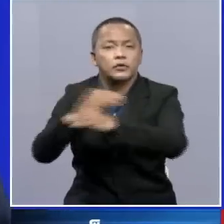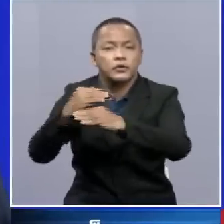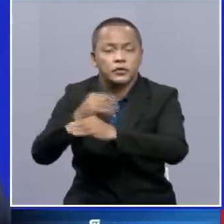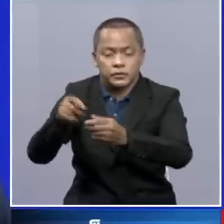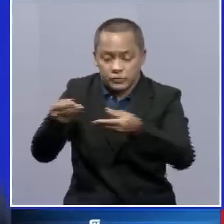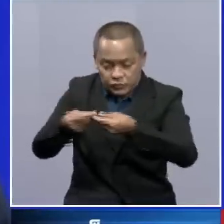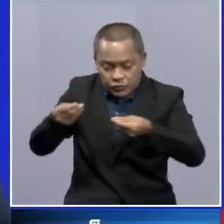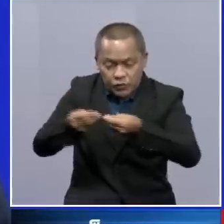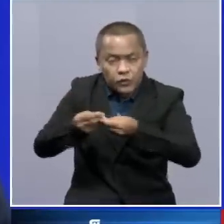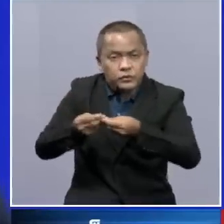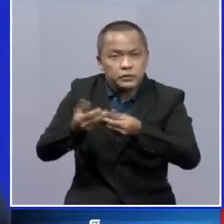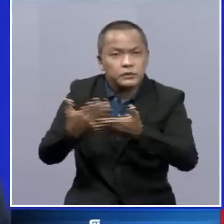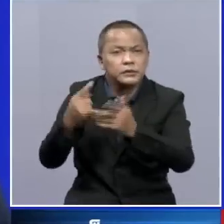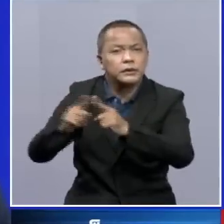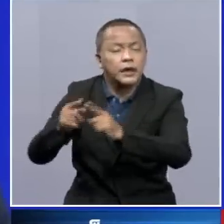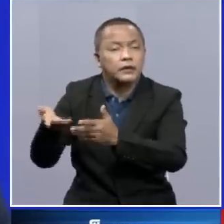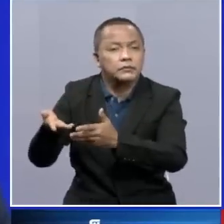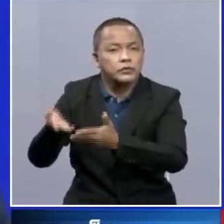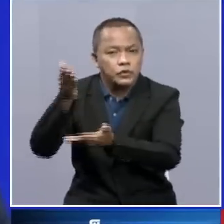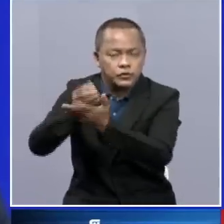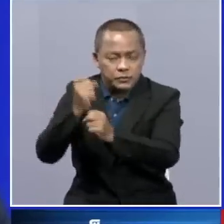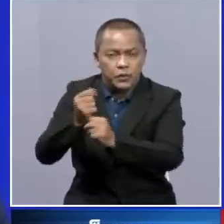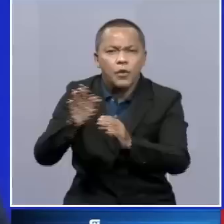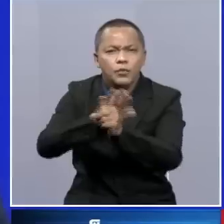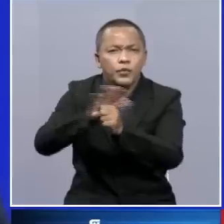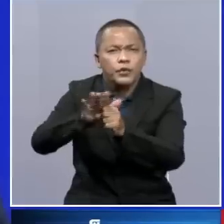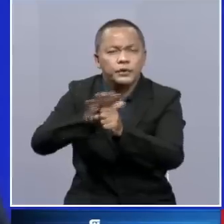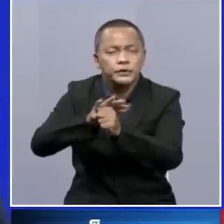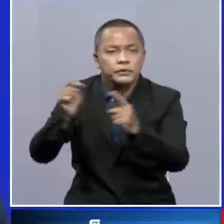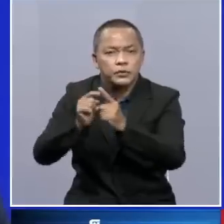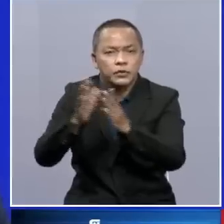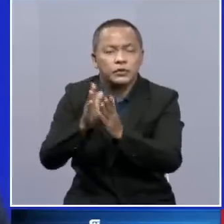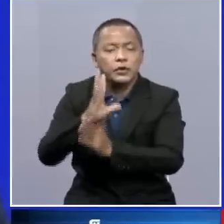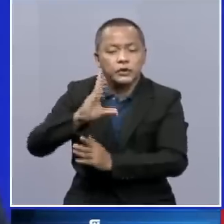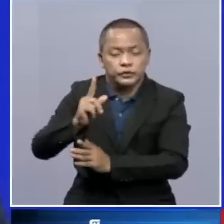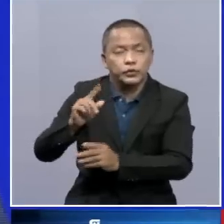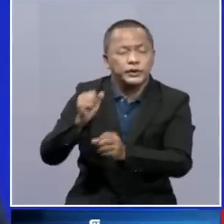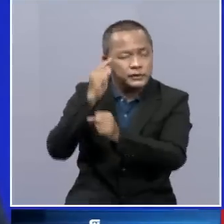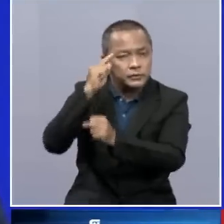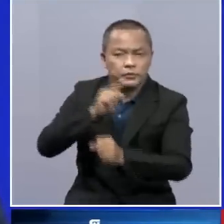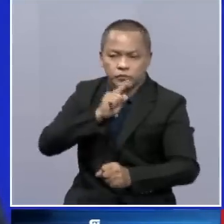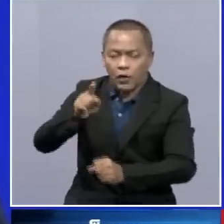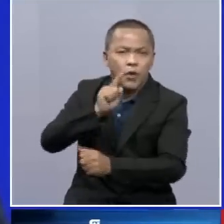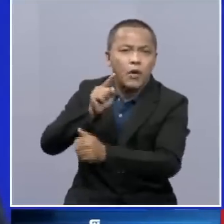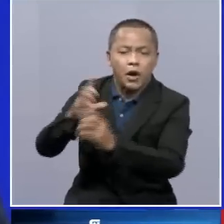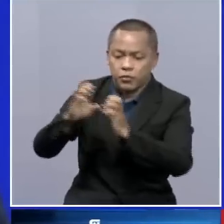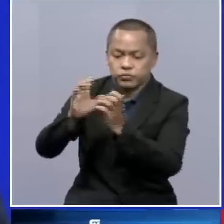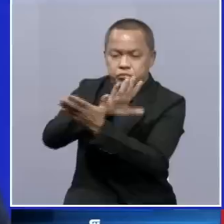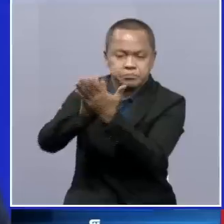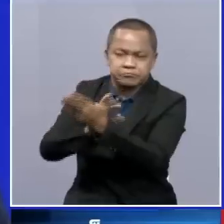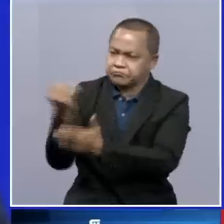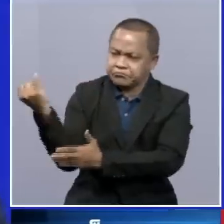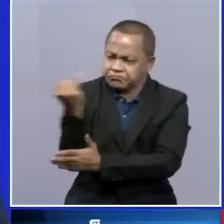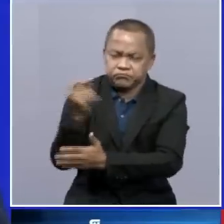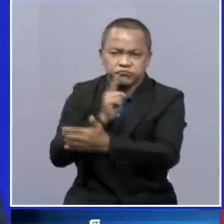กัดบุรีเจริญคอนสตรักชั่นด้วยแล้วมันประจวบเหมาะกับช่วงที่ถูกคุณชูวิทย์อ่ะออกมาถล่มอ่ะพรรคภูมิใจไทยถ